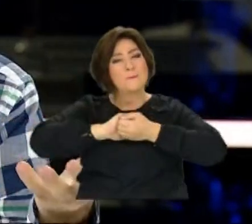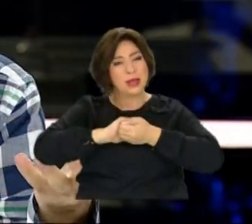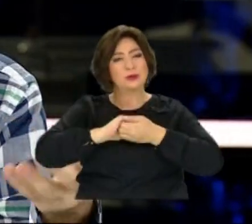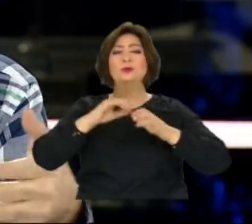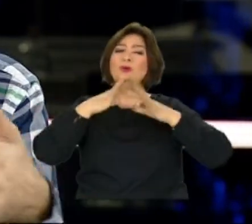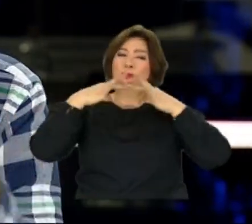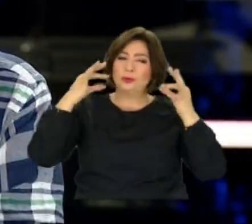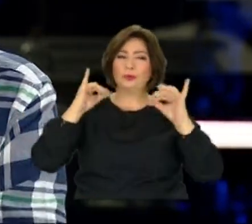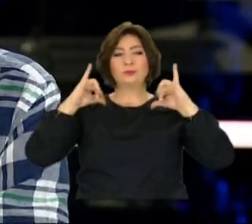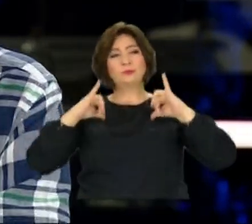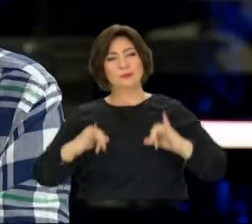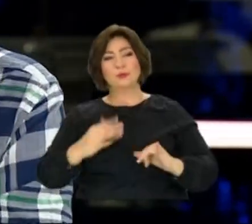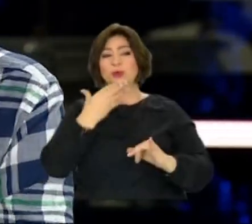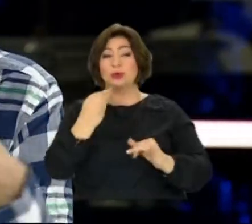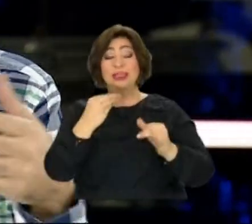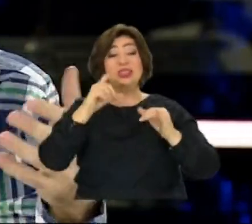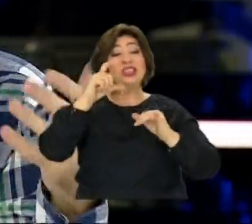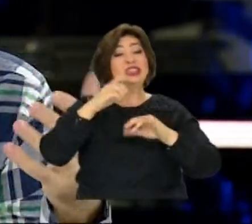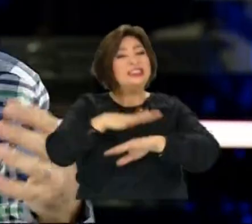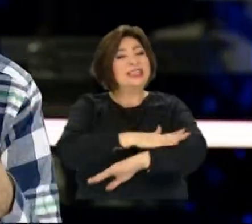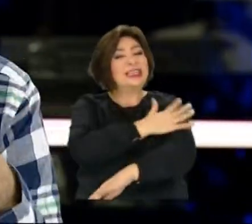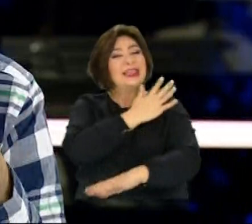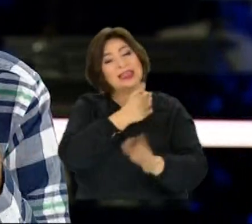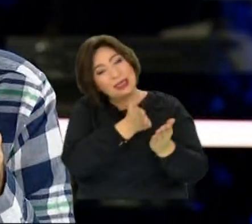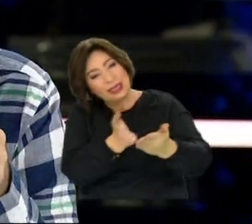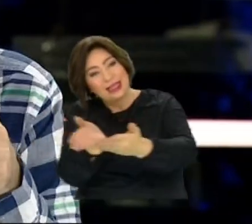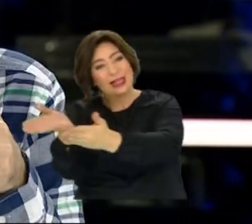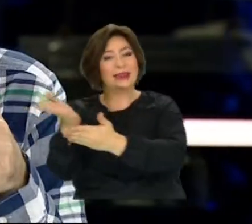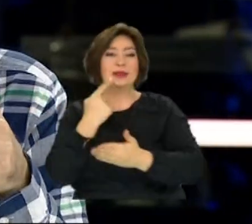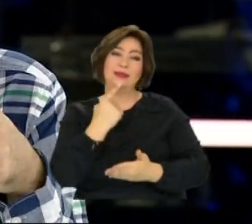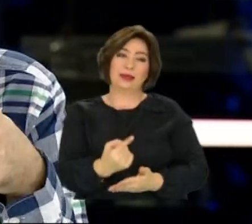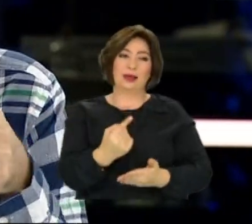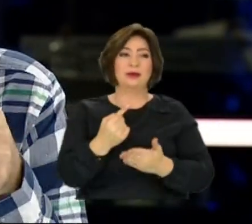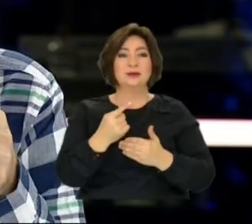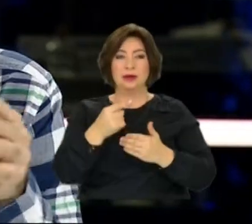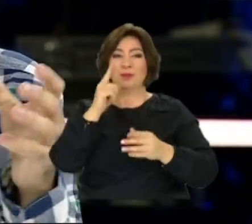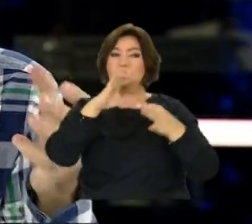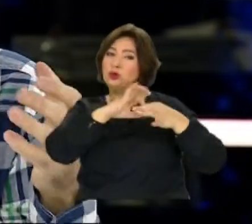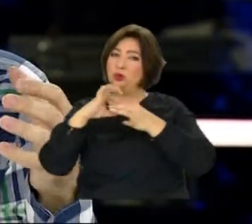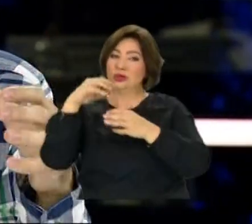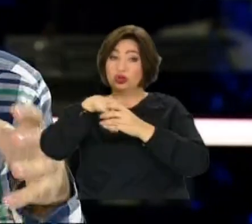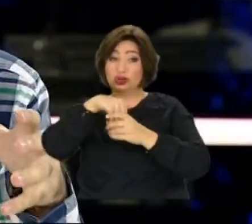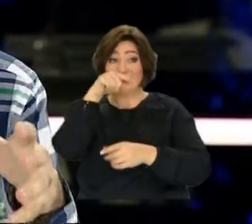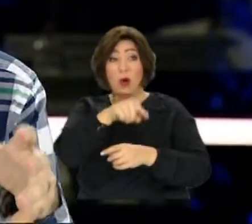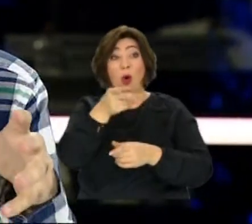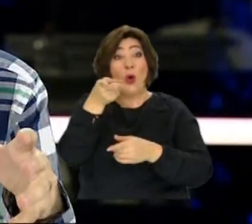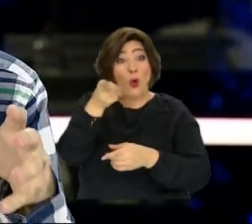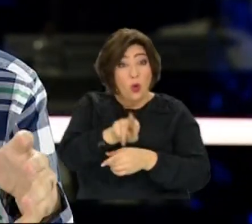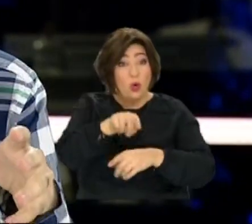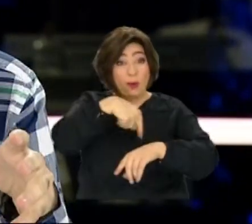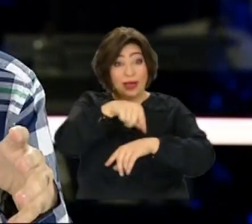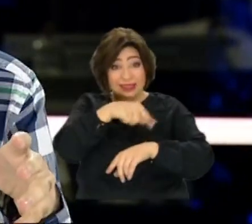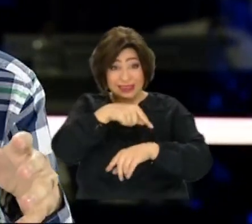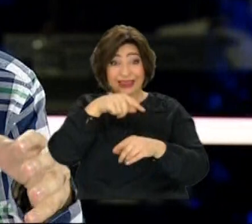huzur, güzellik, buyurun cennete girin anlamında bir şey kullanılıyor. Nahl suresine geçiyor. Yani dolayısıyla ölüm anında,